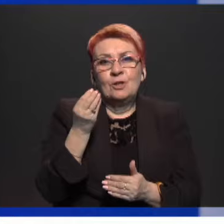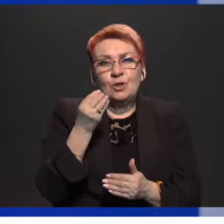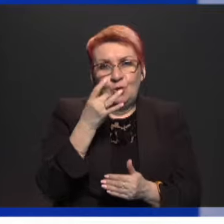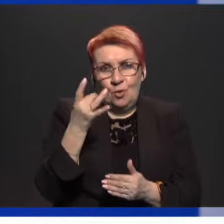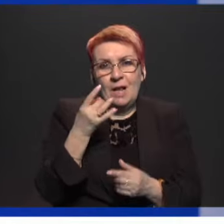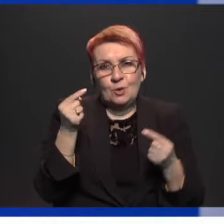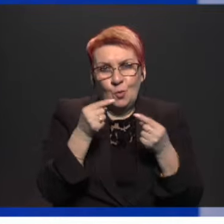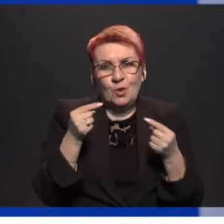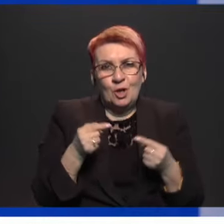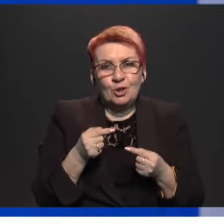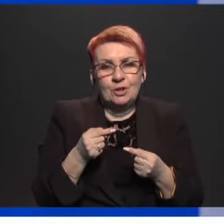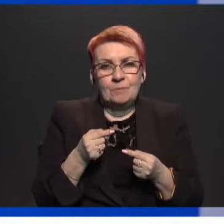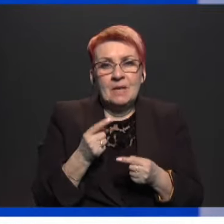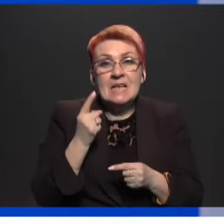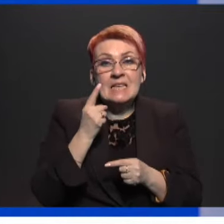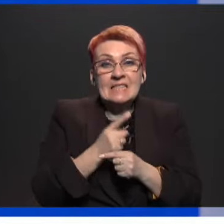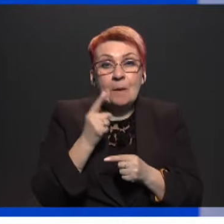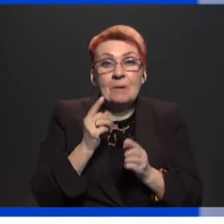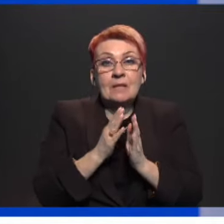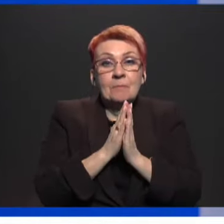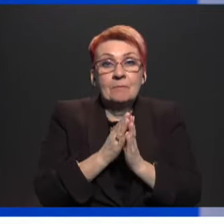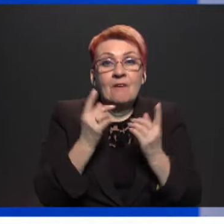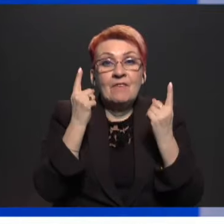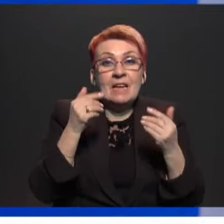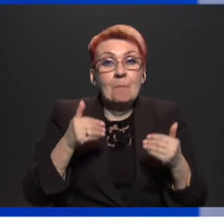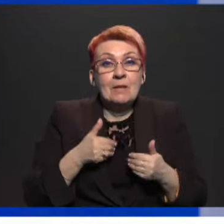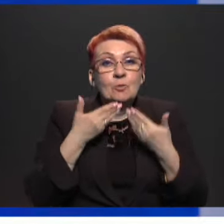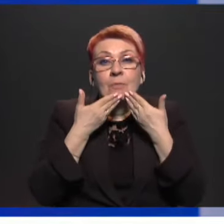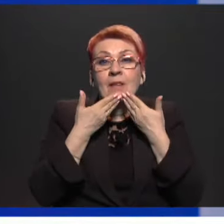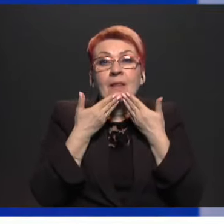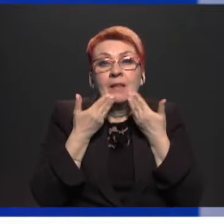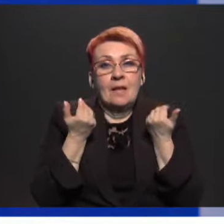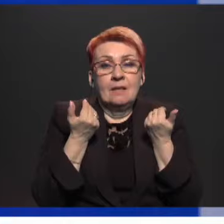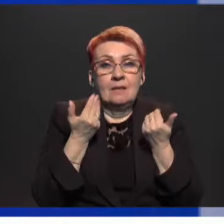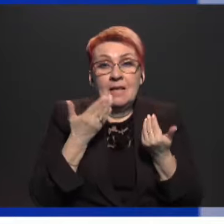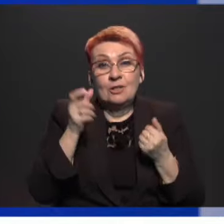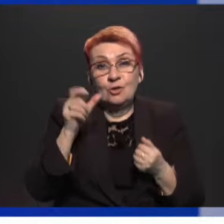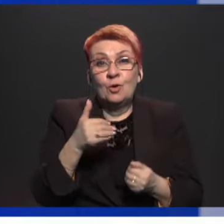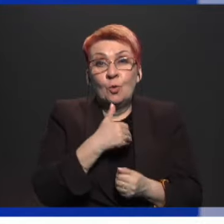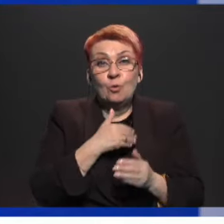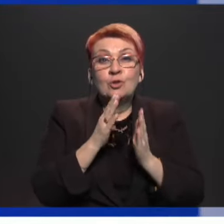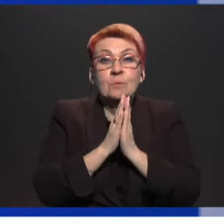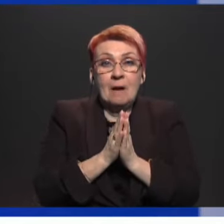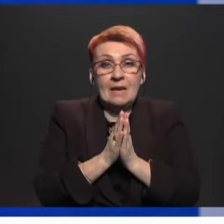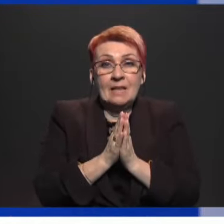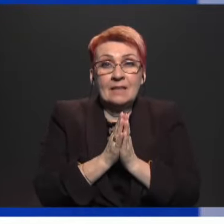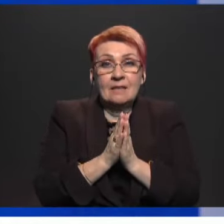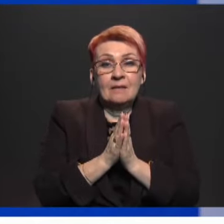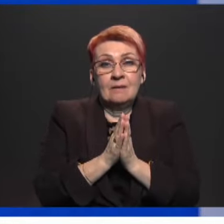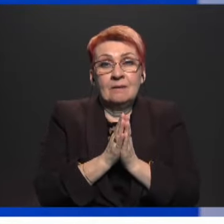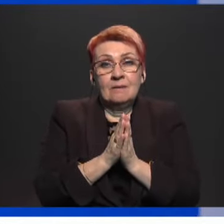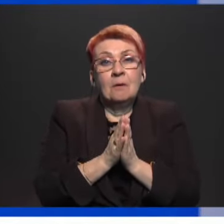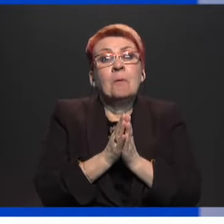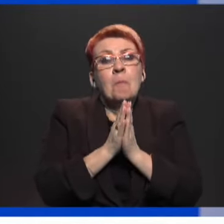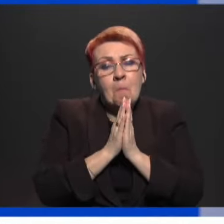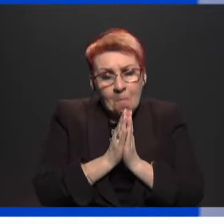уточним. Запрета молиться Великим постом нету. И если человеку хочется молиться, так или иначе, ну, пускай,